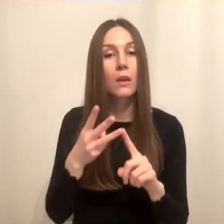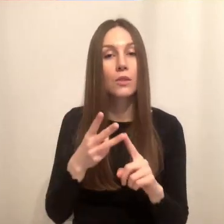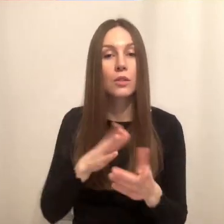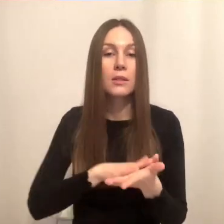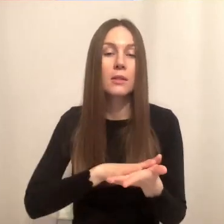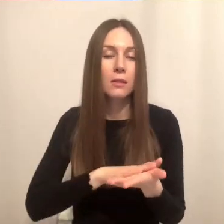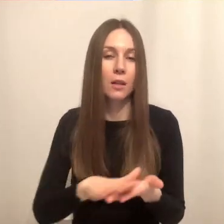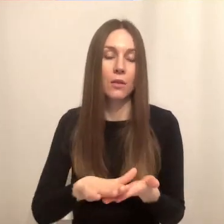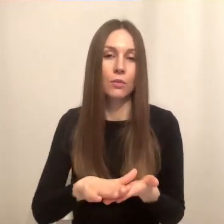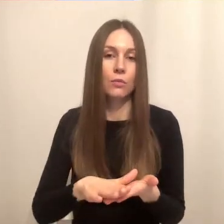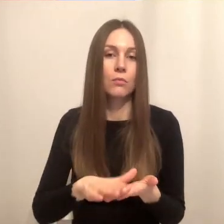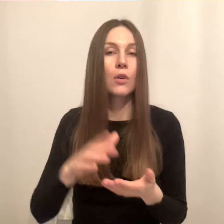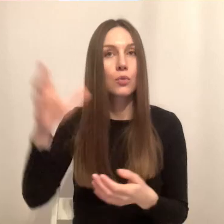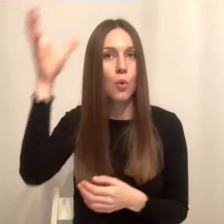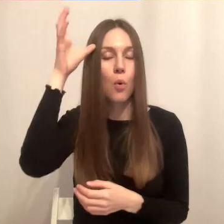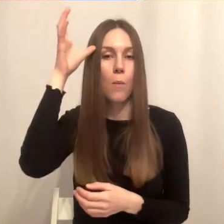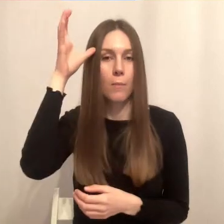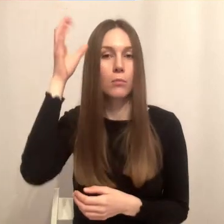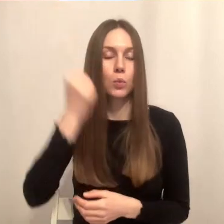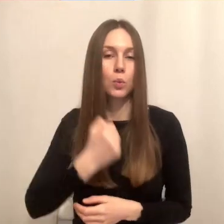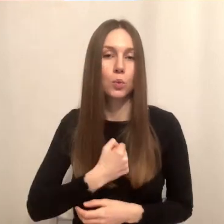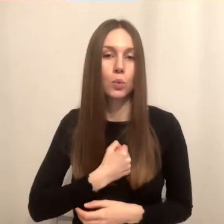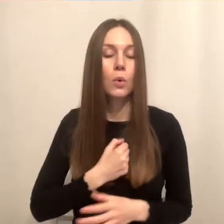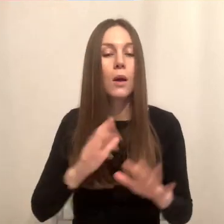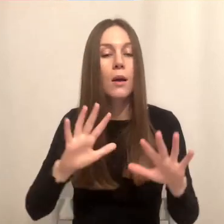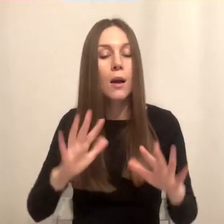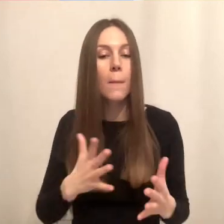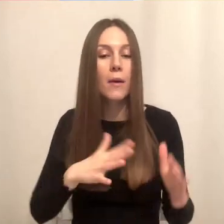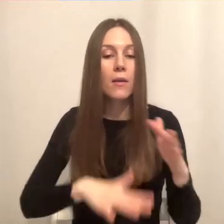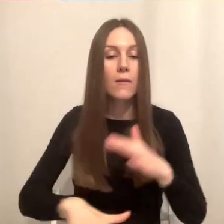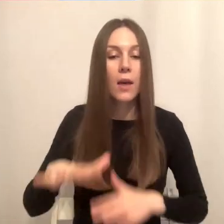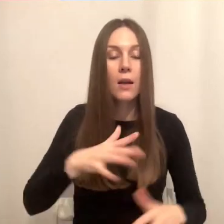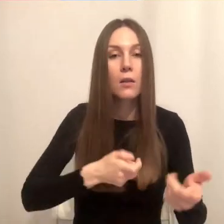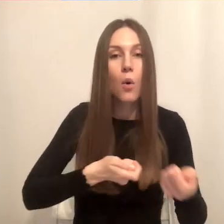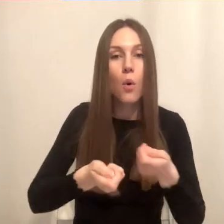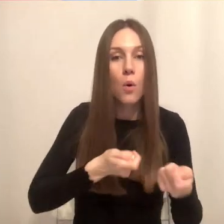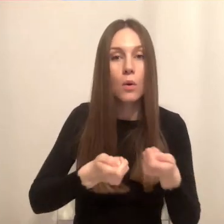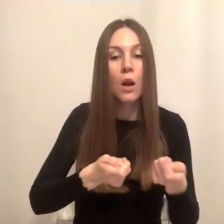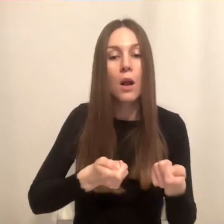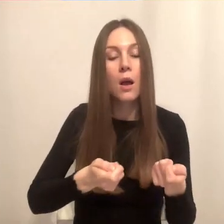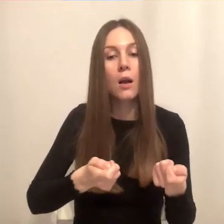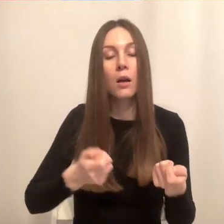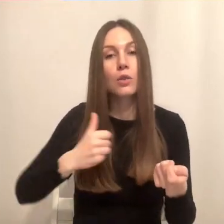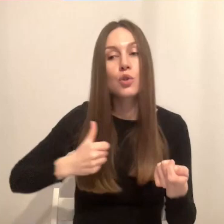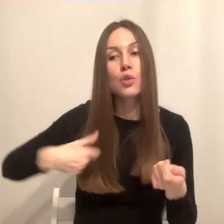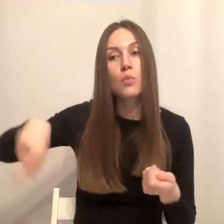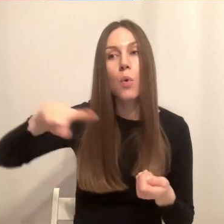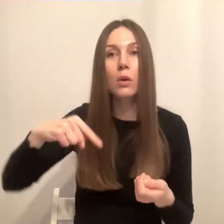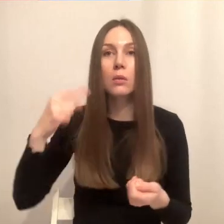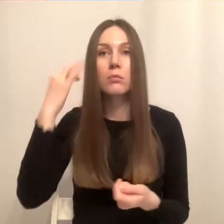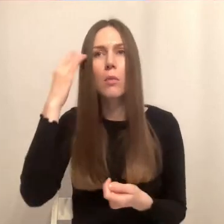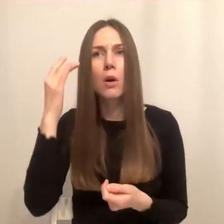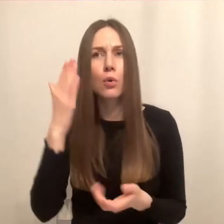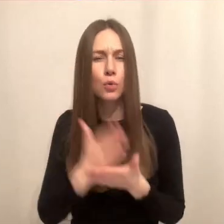turiu didelę kompetenciją, kaip organizuoti veiklą taip, kad žmonėms nekiltų minčių, kad yra korupcija